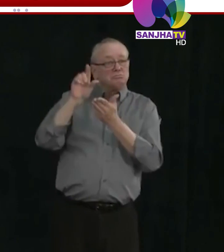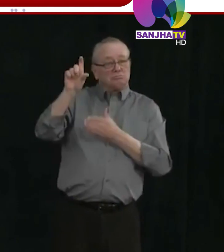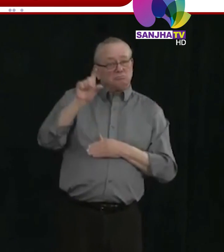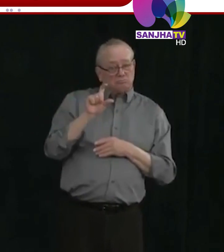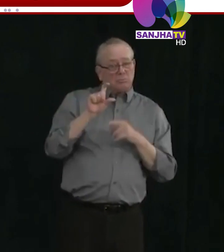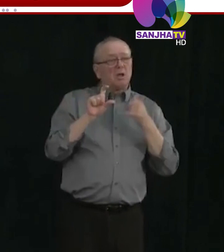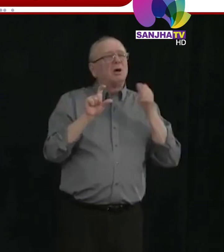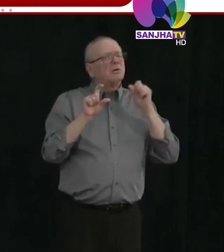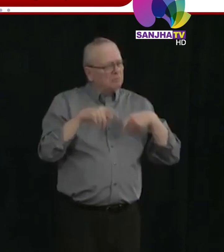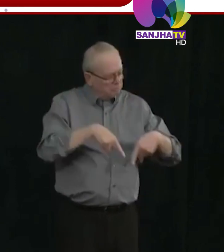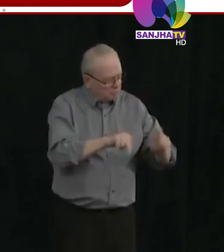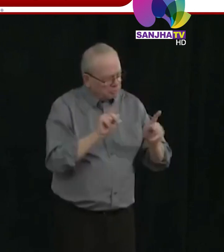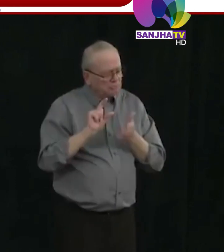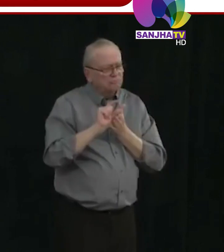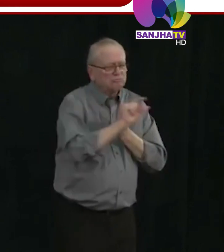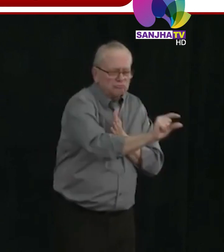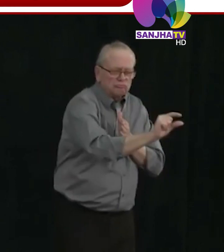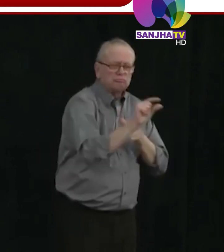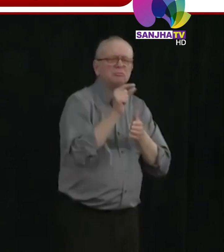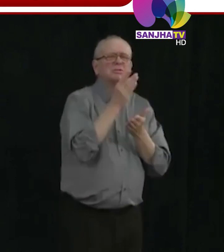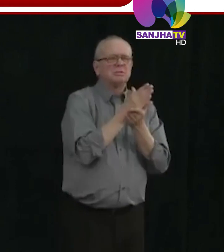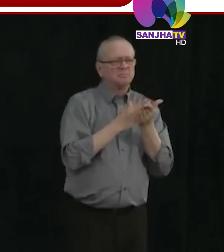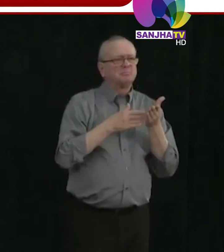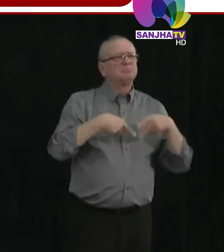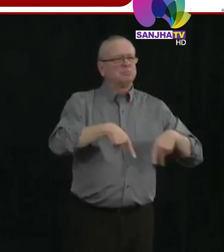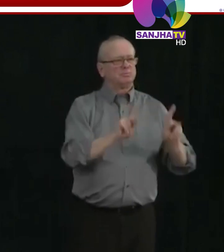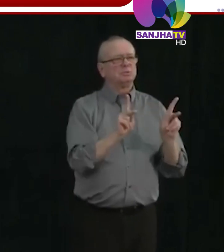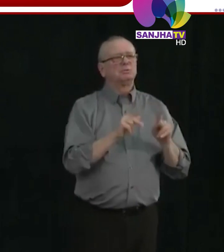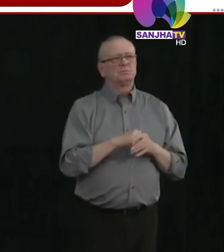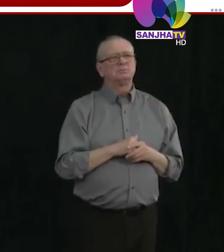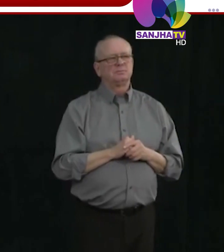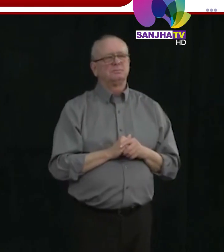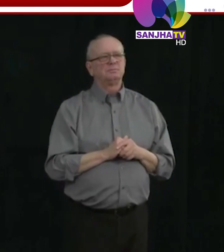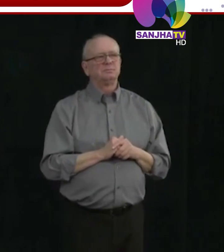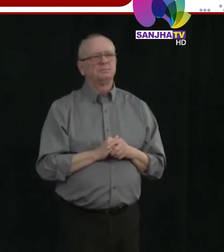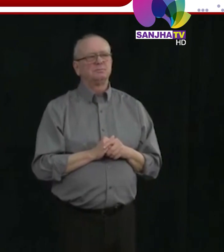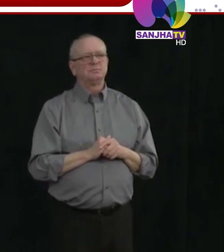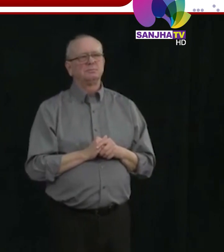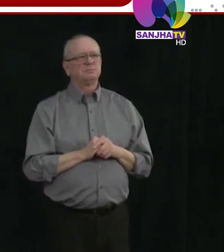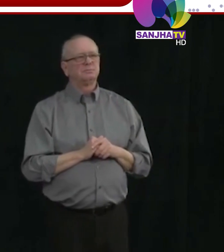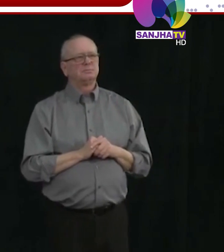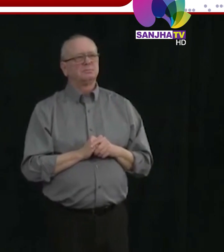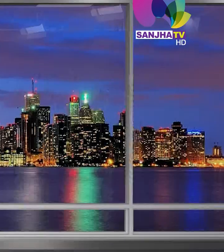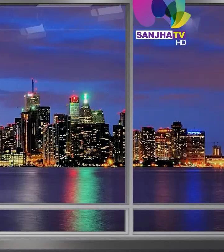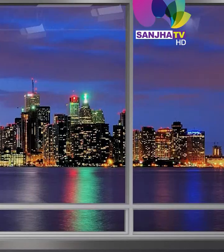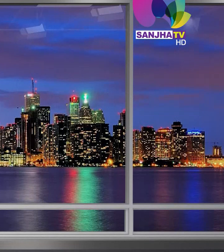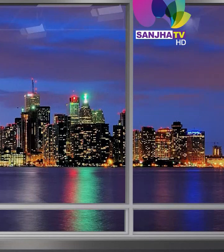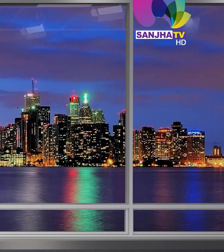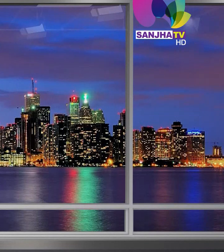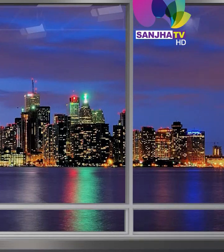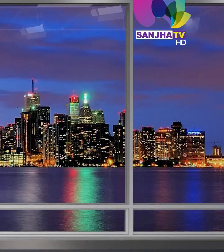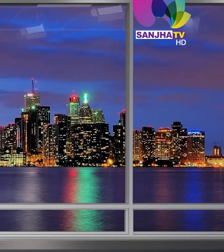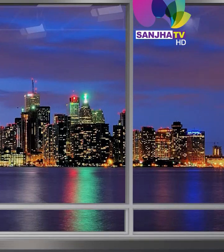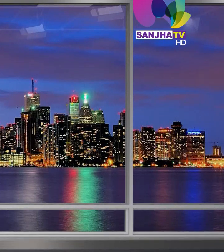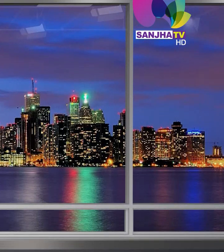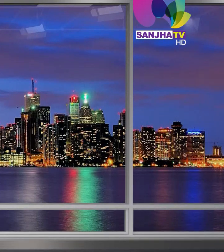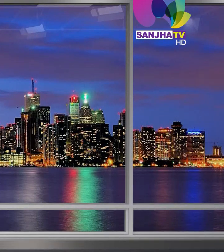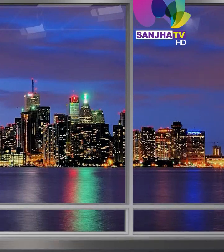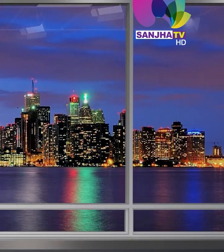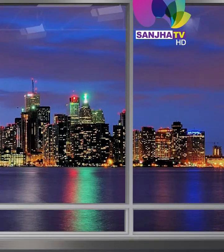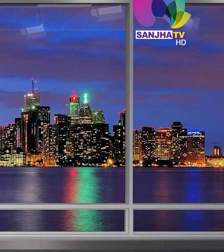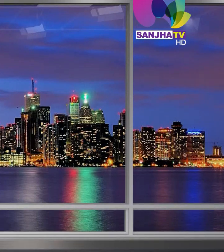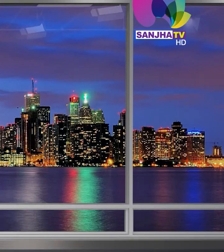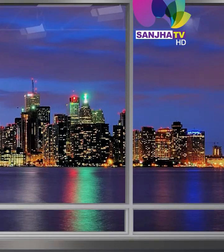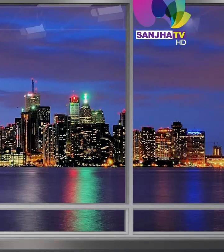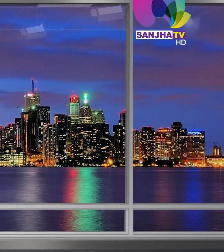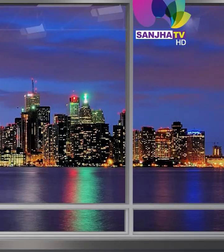similar to before they lost their jobs, and they can still receive the same health benefits. ਅਮਰੀਕਾ ਵਿੱਚ ਗੋਲੀਬਾਰੀ ਦੀ ਇੱਕ ਤਾਜ਼ਾ